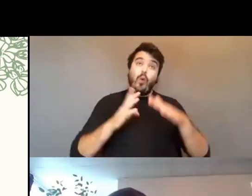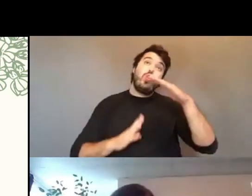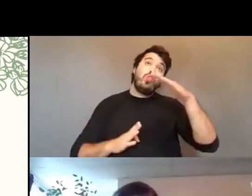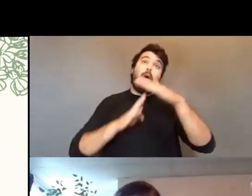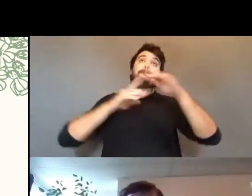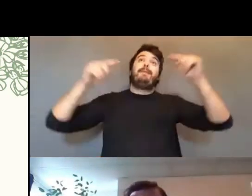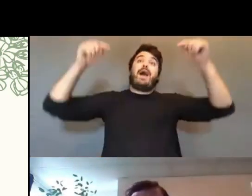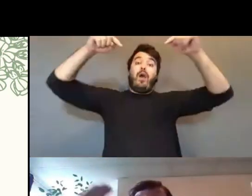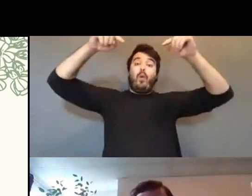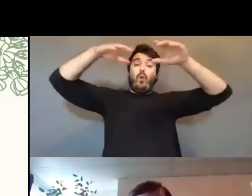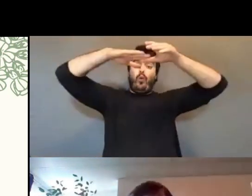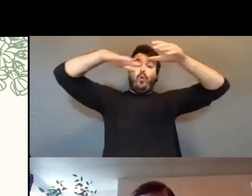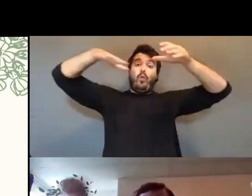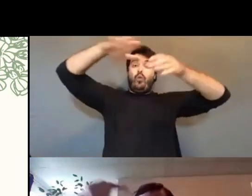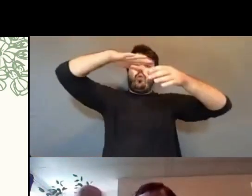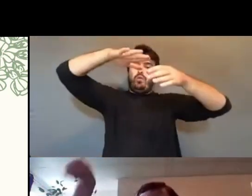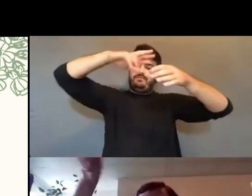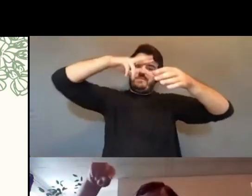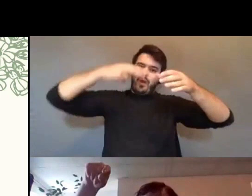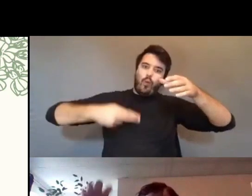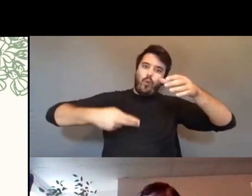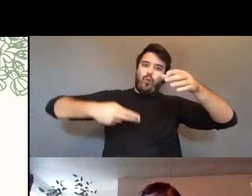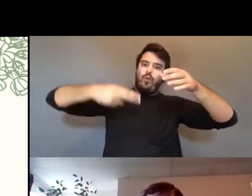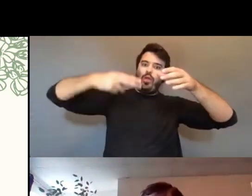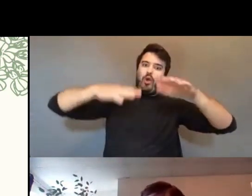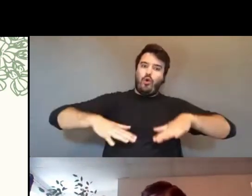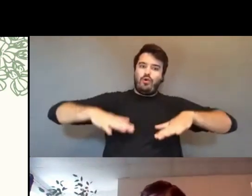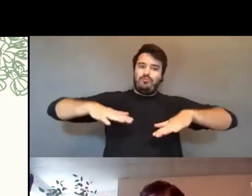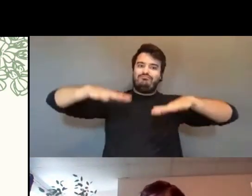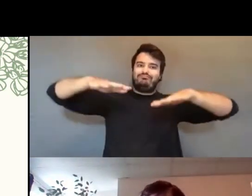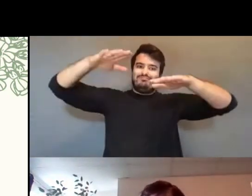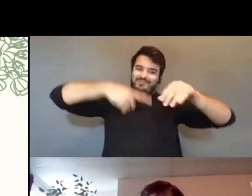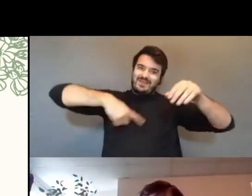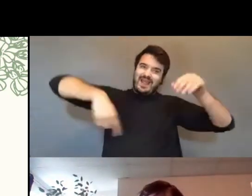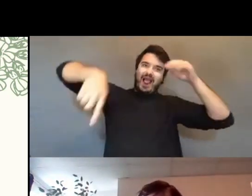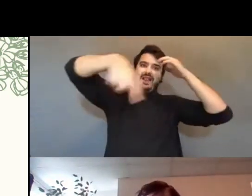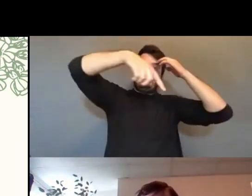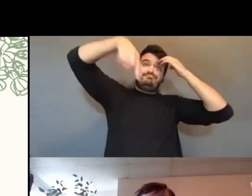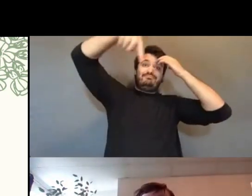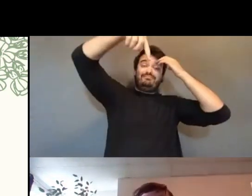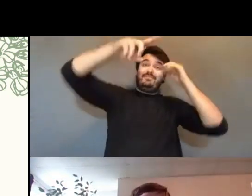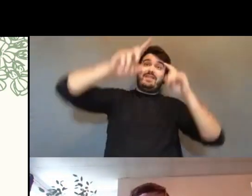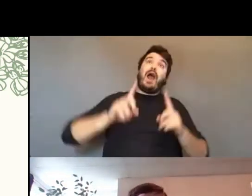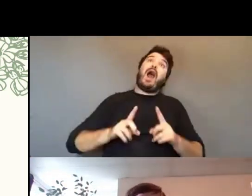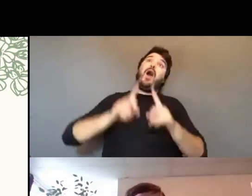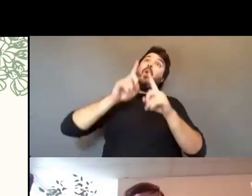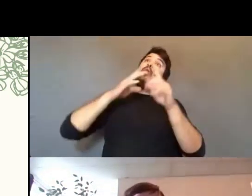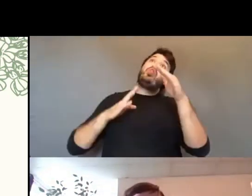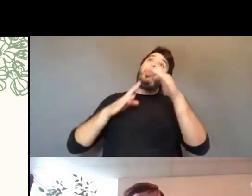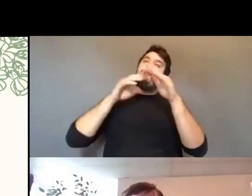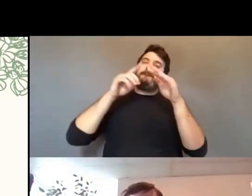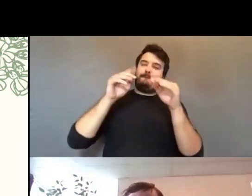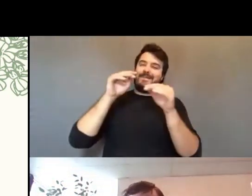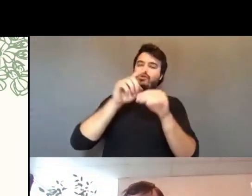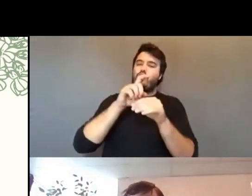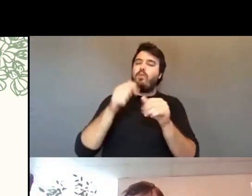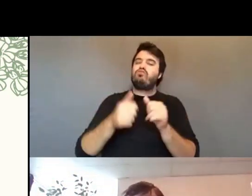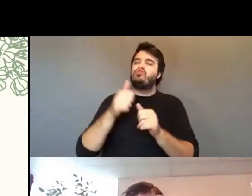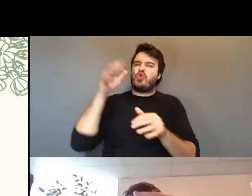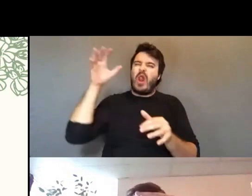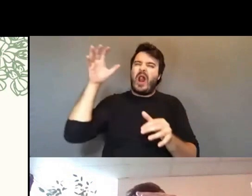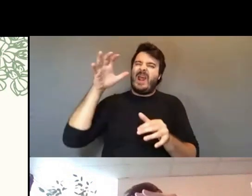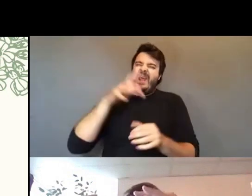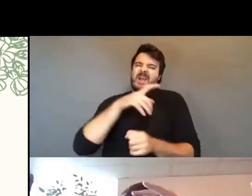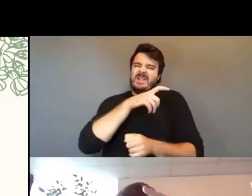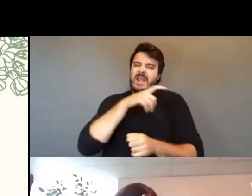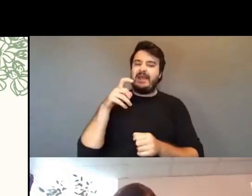plutôt à côté, on voit que c'est vraiment fait en hauteur. Alors, ça monte. Donc, pour ce qui est vraiment en haut, on va mettre des choses qui aiment ça être au sec parce